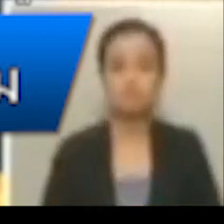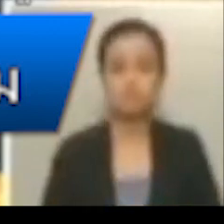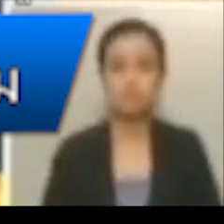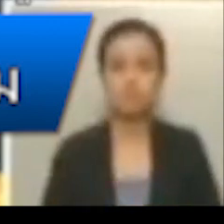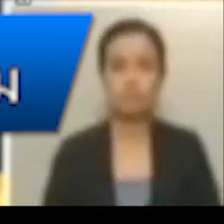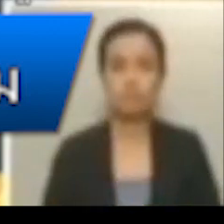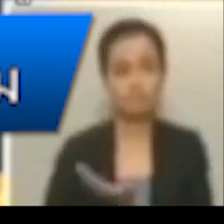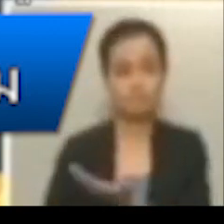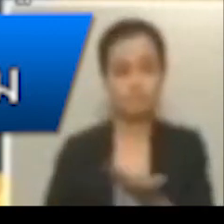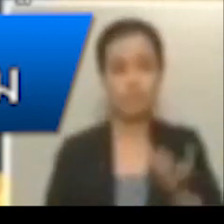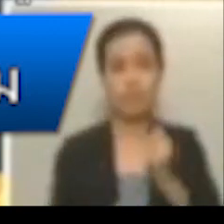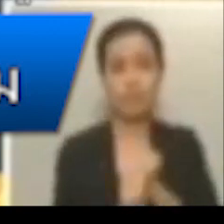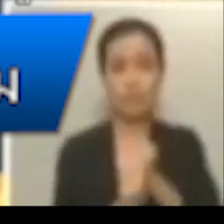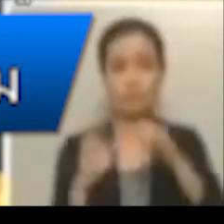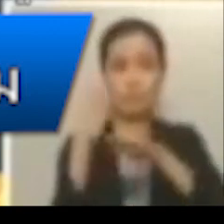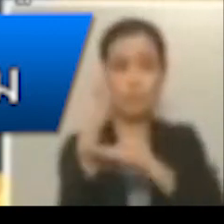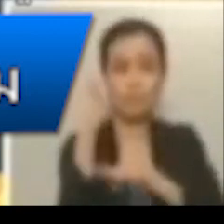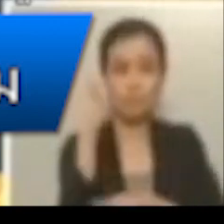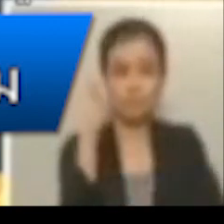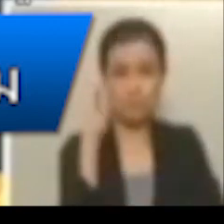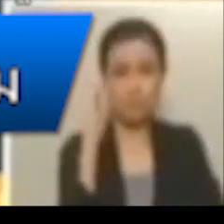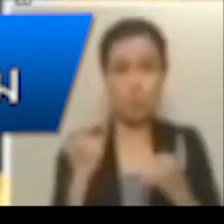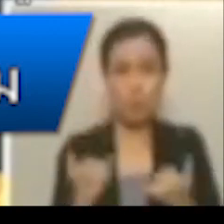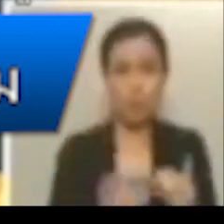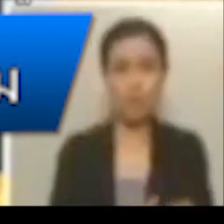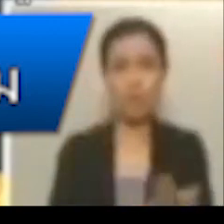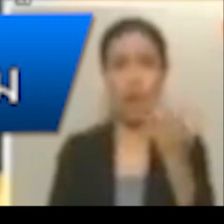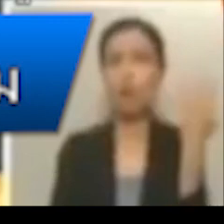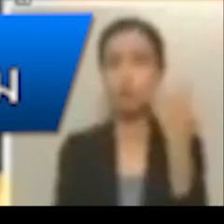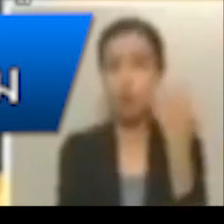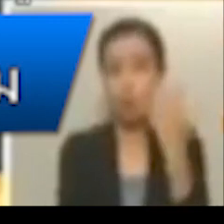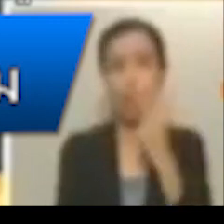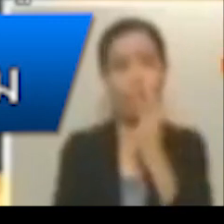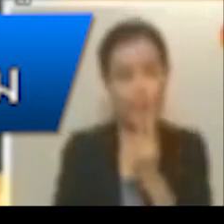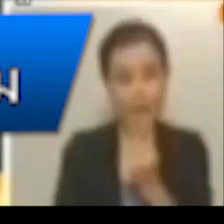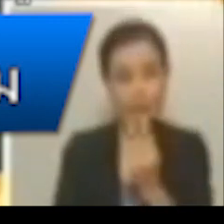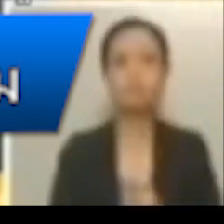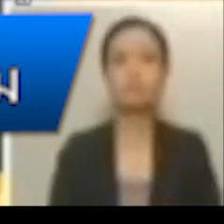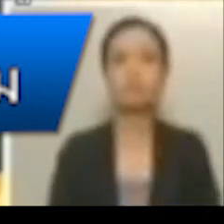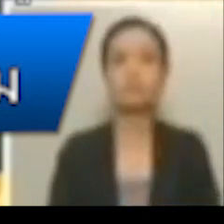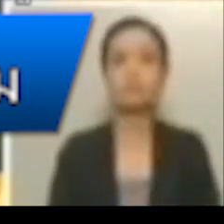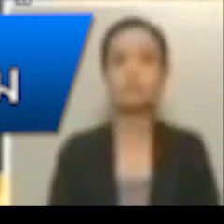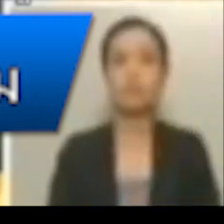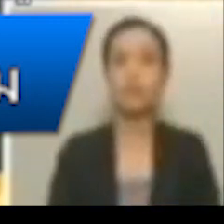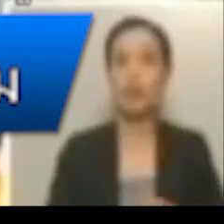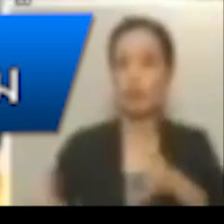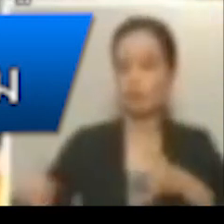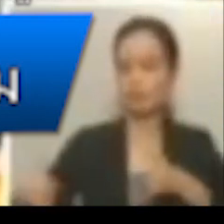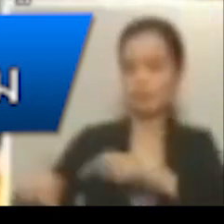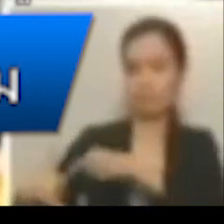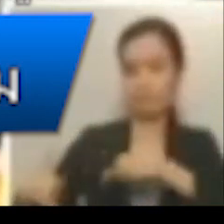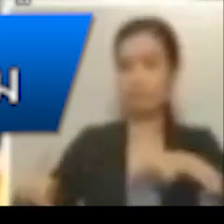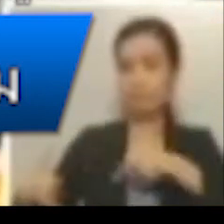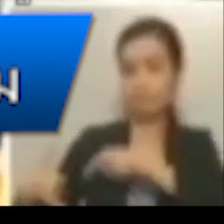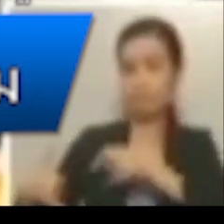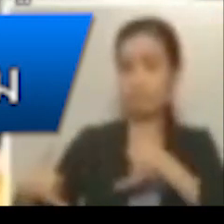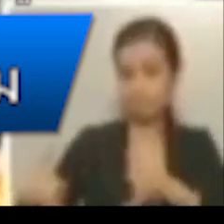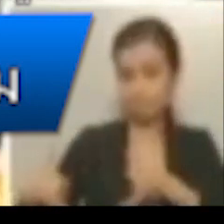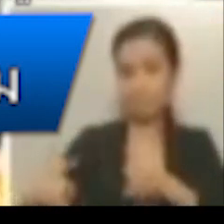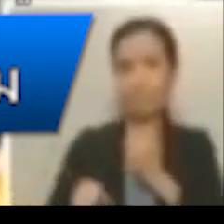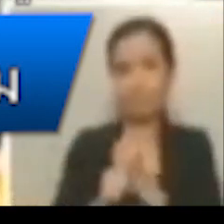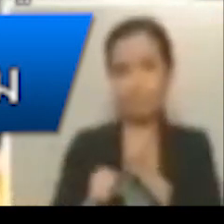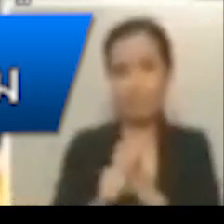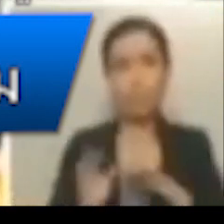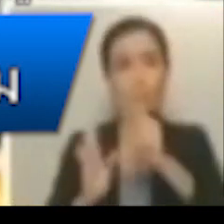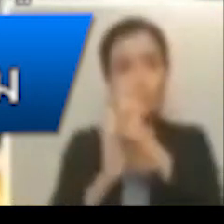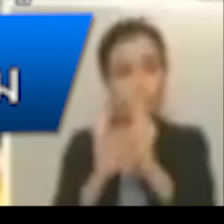ที่ท่านได้ดำเนินการในวันนี้เมื่อเช้าผมเห็นในโทรทัศน์นะครับทั้งท่านเองแล้วก็ผู้ที่ถูกกล่าวหาเนี่ยได้มีการไปดำเนินการ